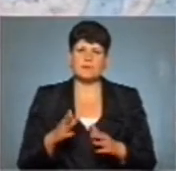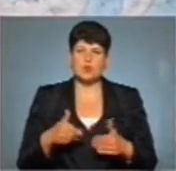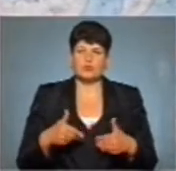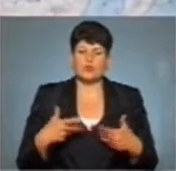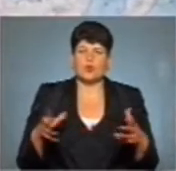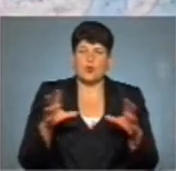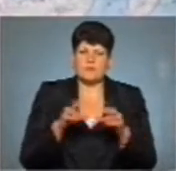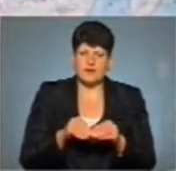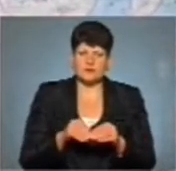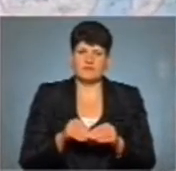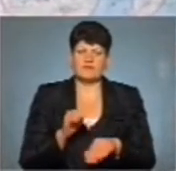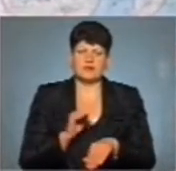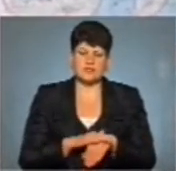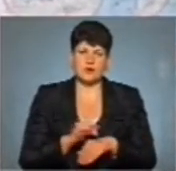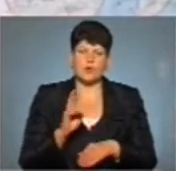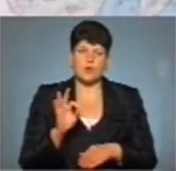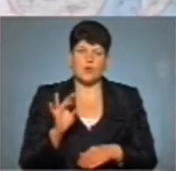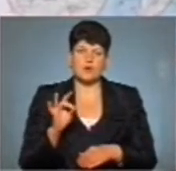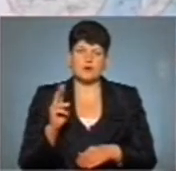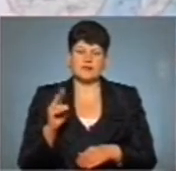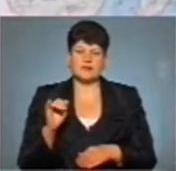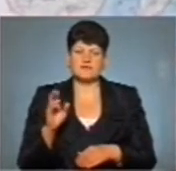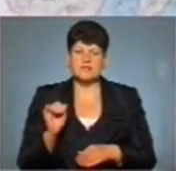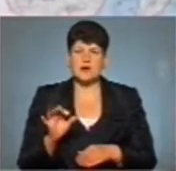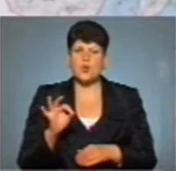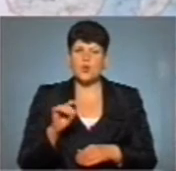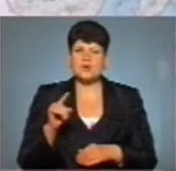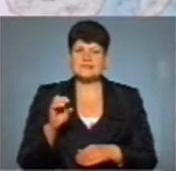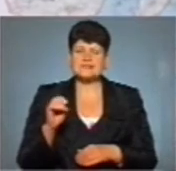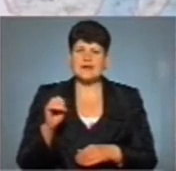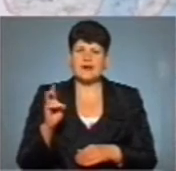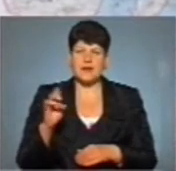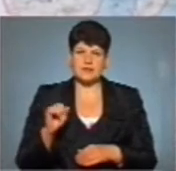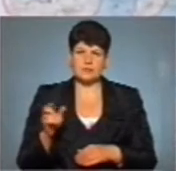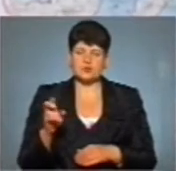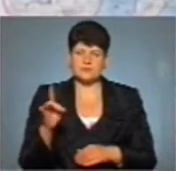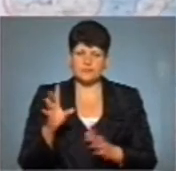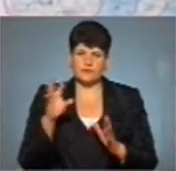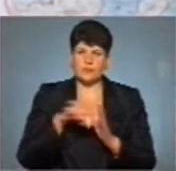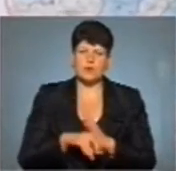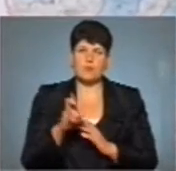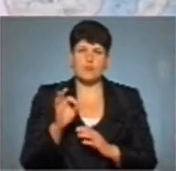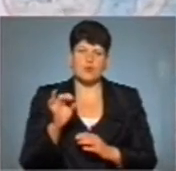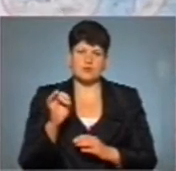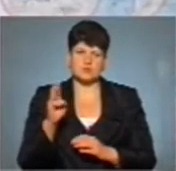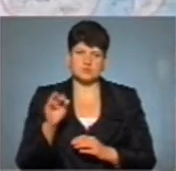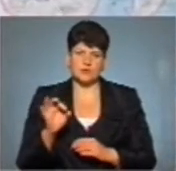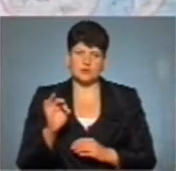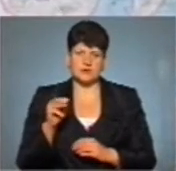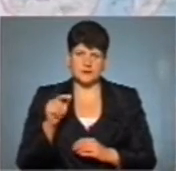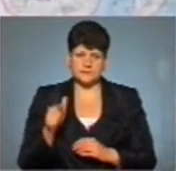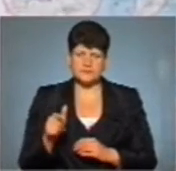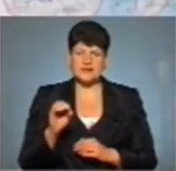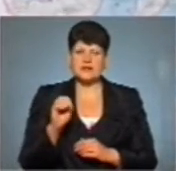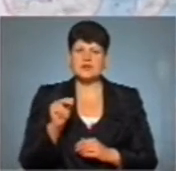до об'єднання фактично з Скориківською громадою, Озер'янська громада Борщівського району включена до складу Борщівської ОТГ,